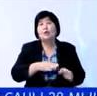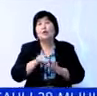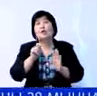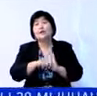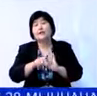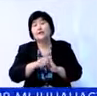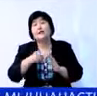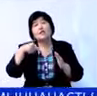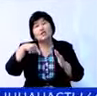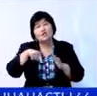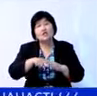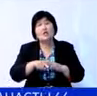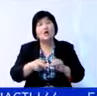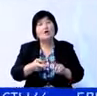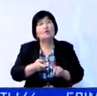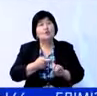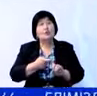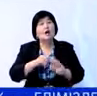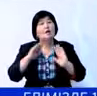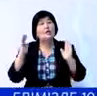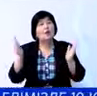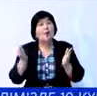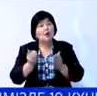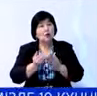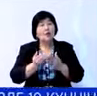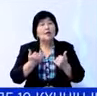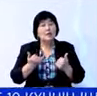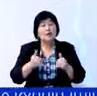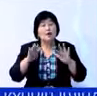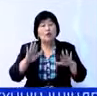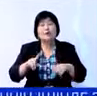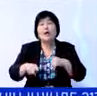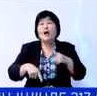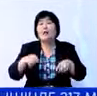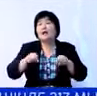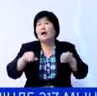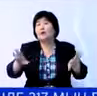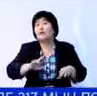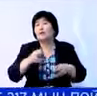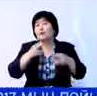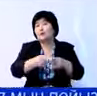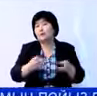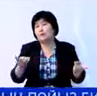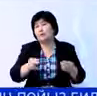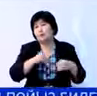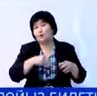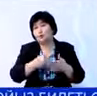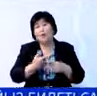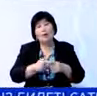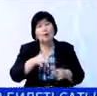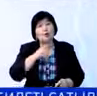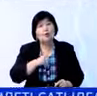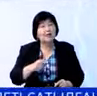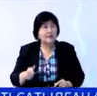тексеріп, ішіндегі жұқтырғандарын оқшаулап, яғни ошақтың ары қарай таралуына жол бермеуге жұмыс жасаймыз. Осы уақытқа